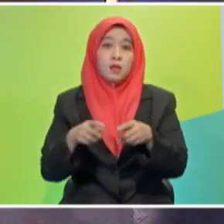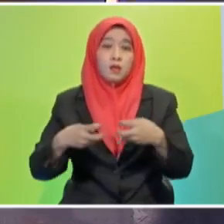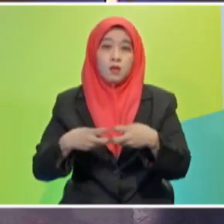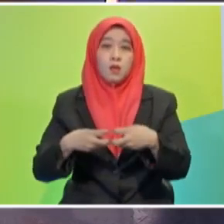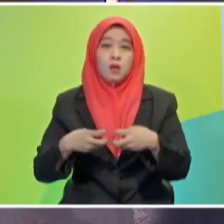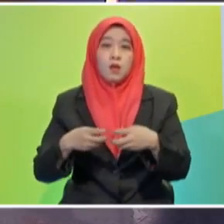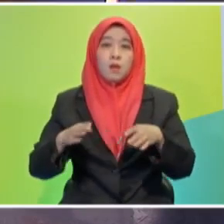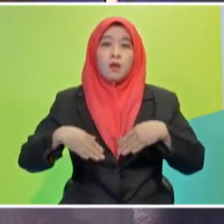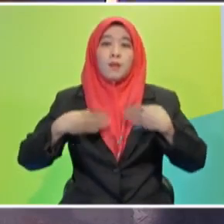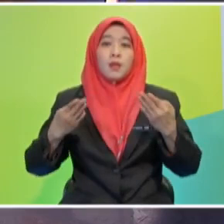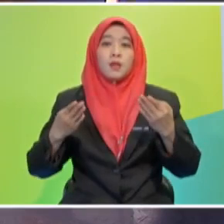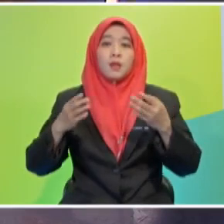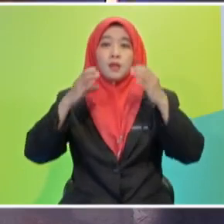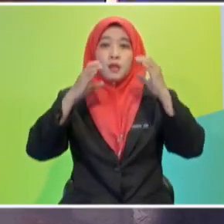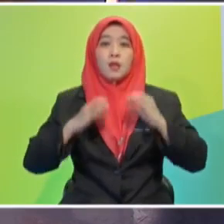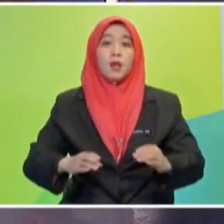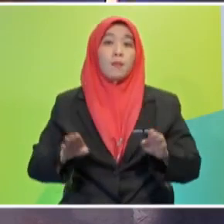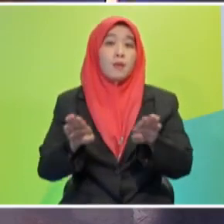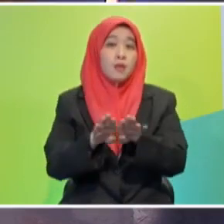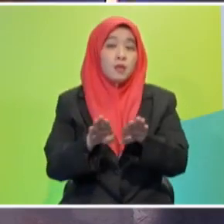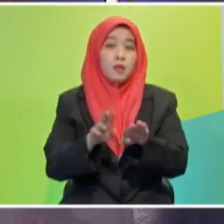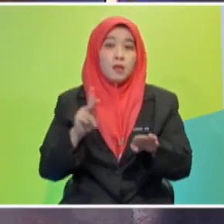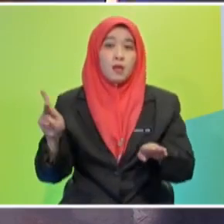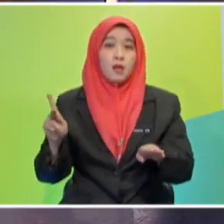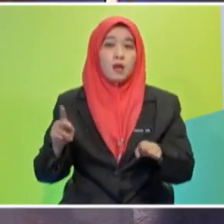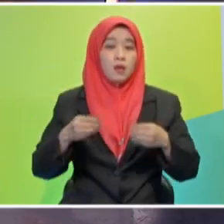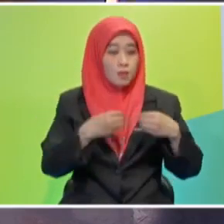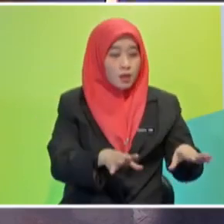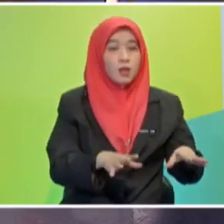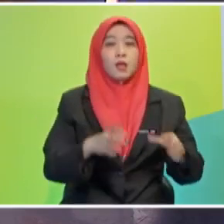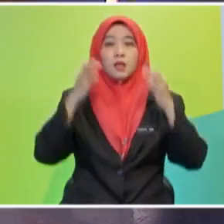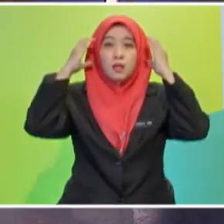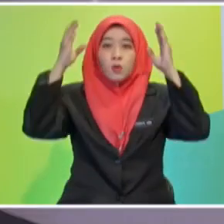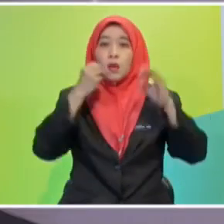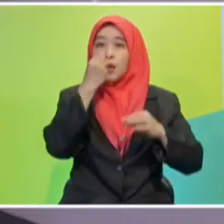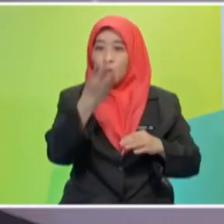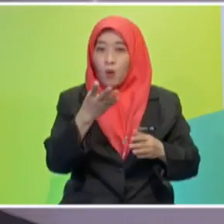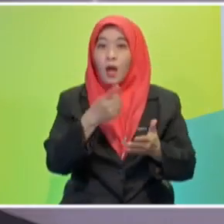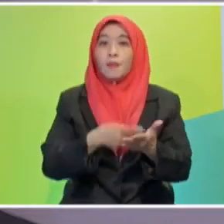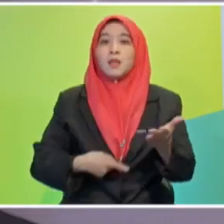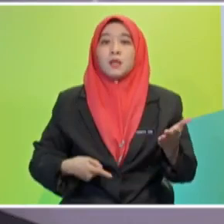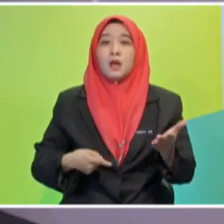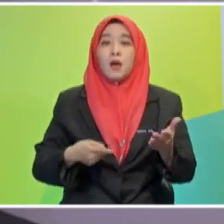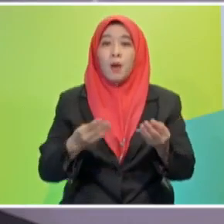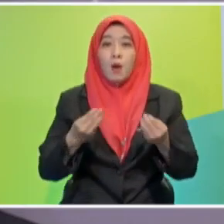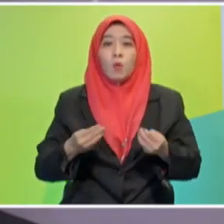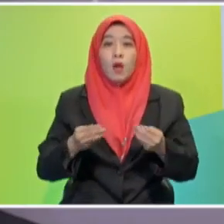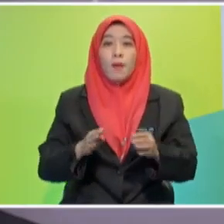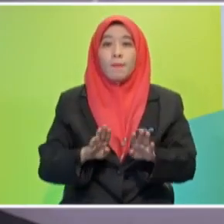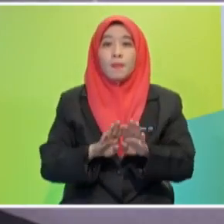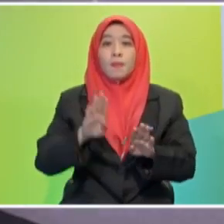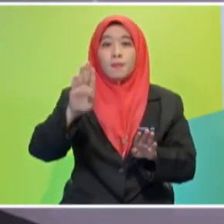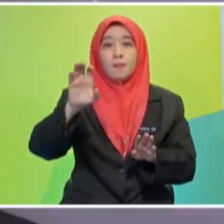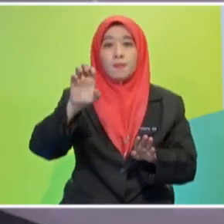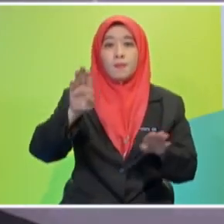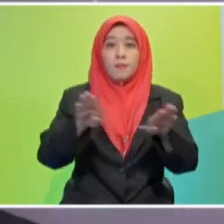nak bezakan tu nanti. Selepas ni cikgu akan terangkan. Okey, Soal kita baik. ada nak terang ni tu. Okey, jadi cikgu akan simpan dulu soalan Aiman.